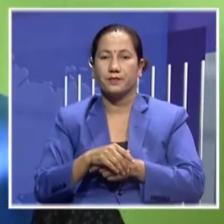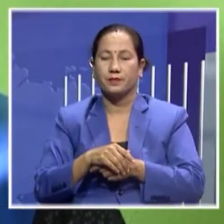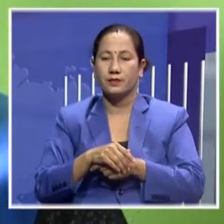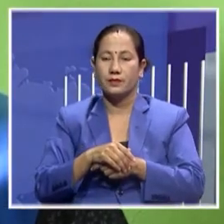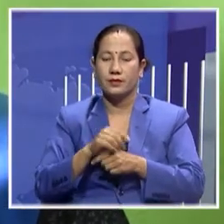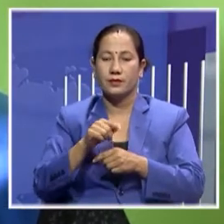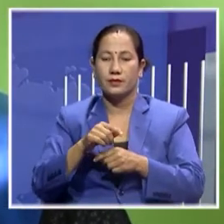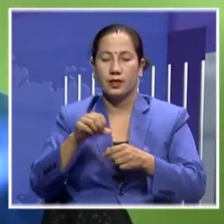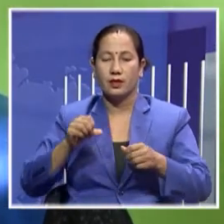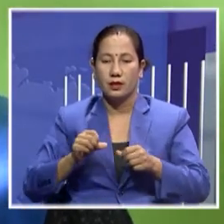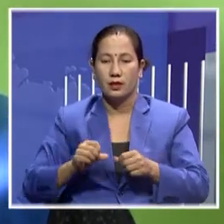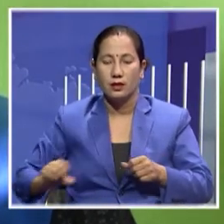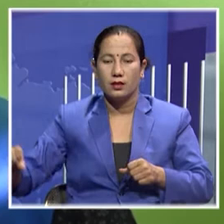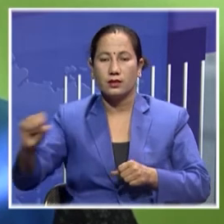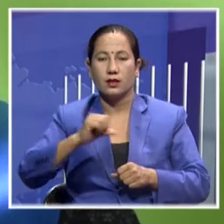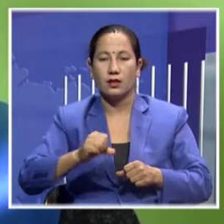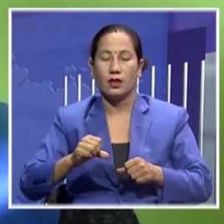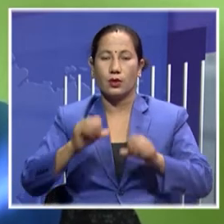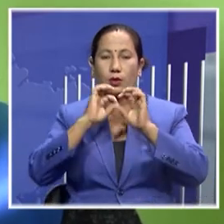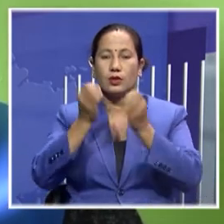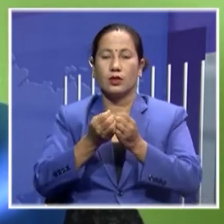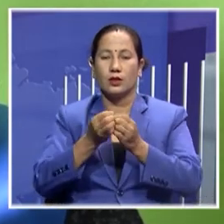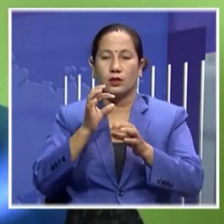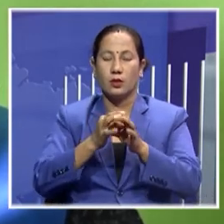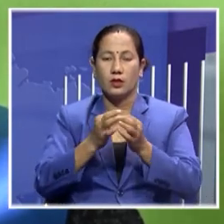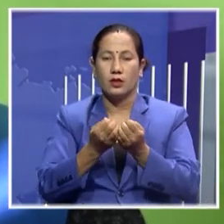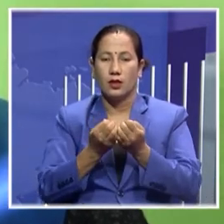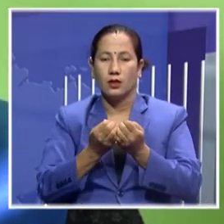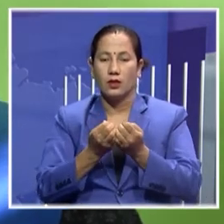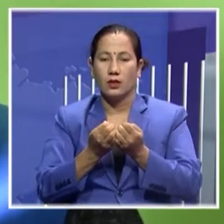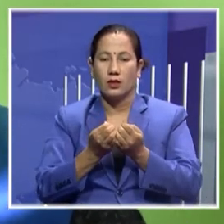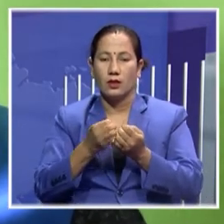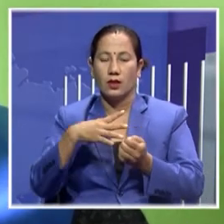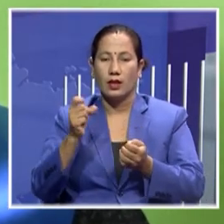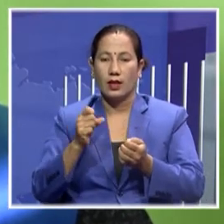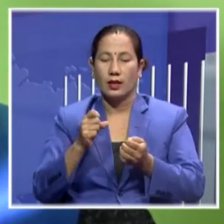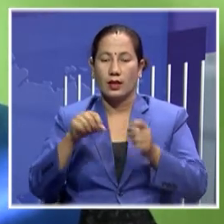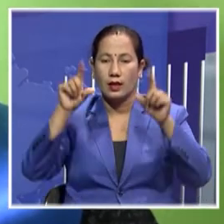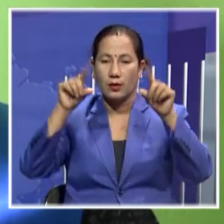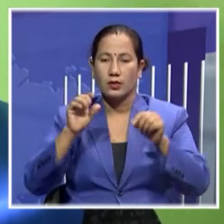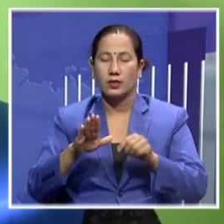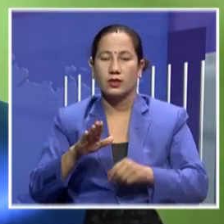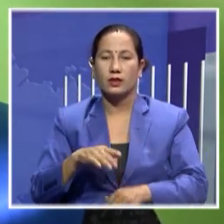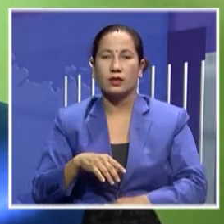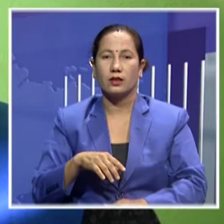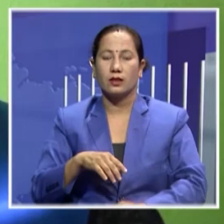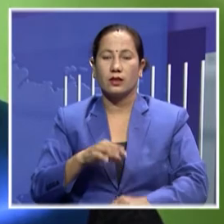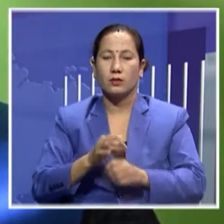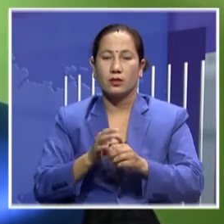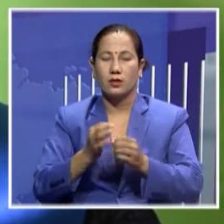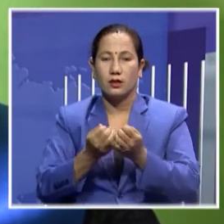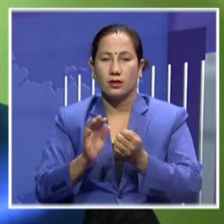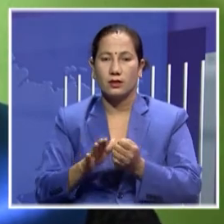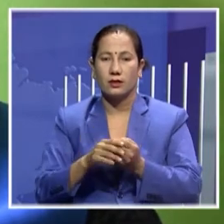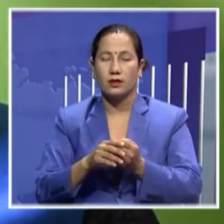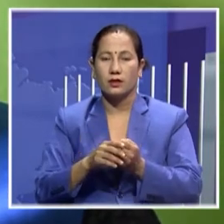यसले जनताको सेवा र डेलिभरीलाई सुव्यवस्थित गर्नको निम्ति हामीले कति आवश्यक हुन्छ त्यसलाई हामीले व्यवस्थित गर्छौँ। मैले भनिसकेँ